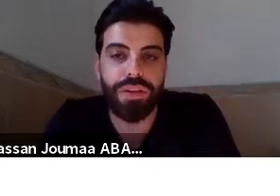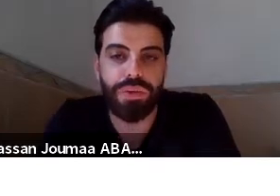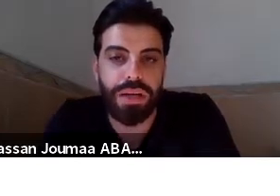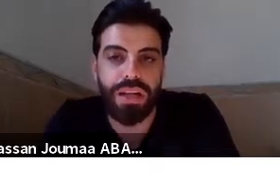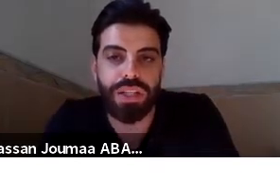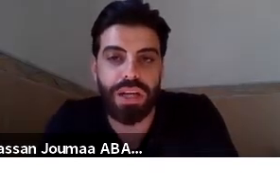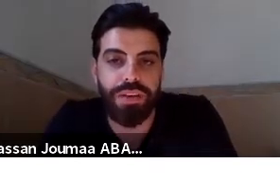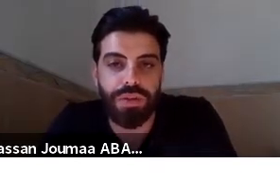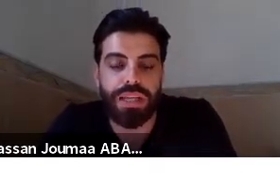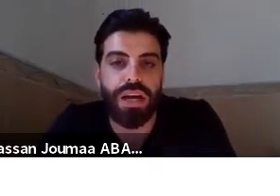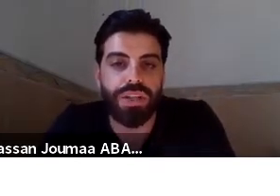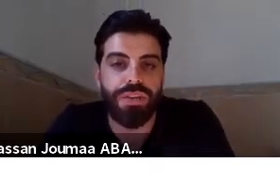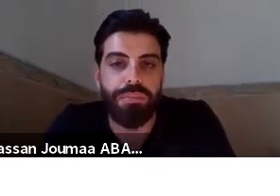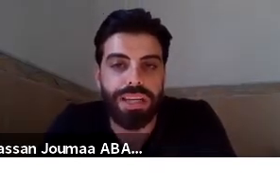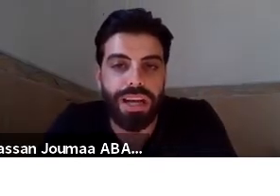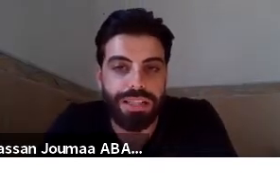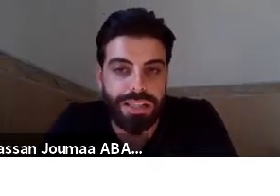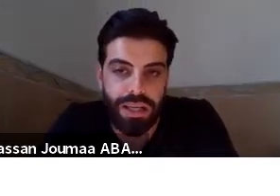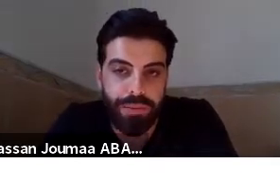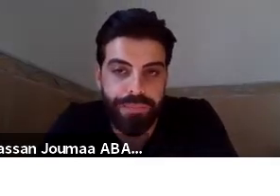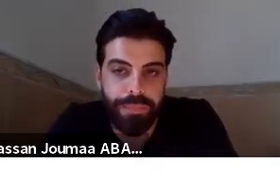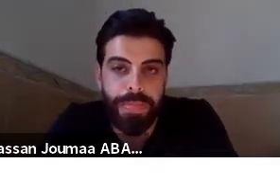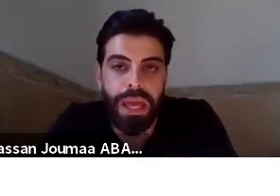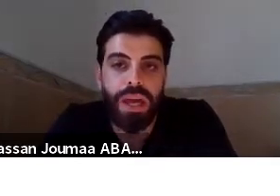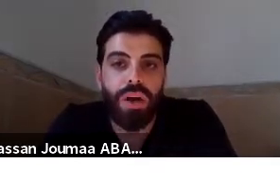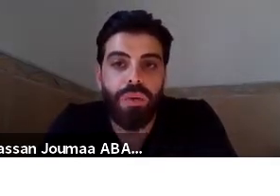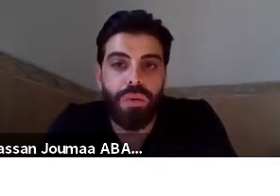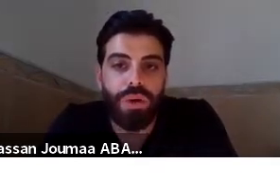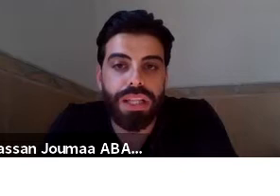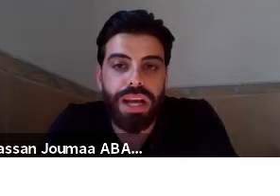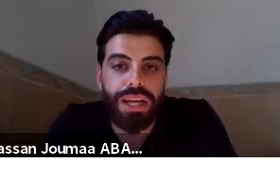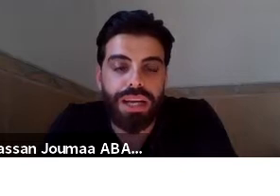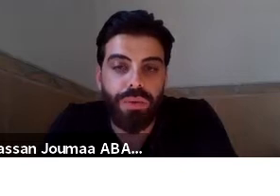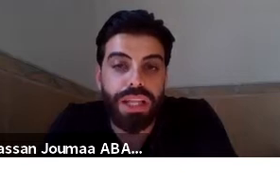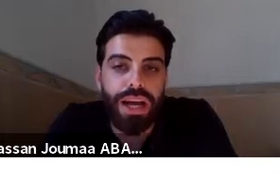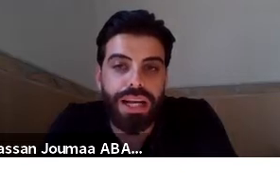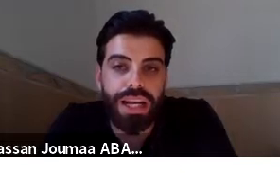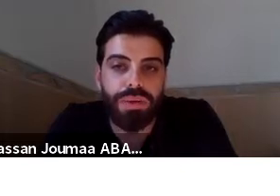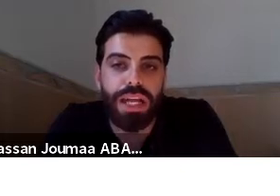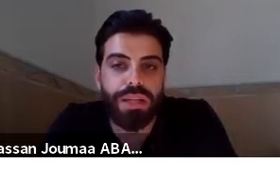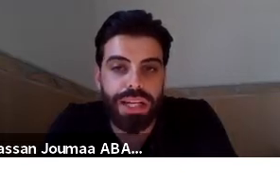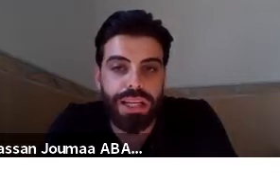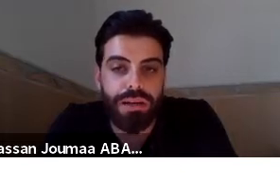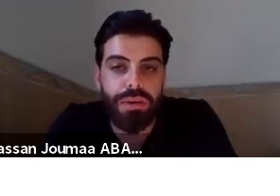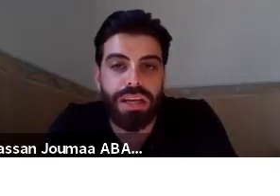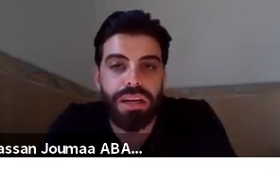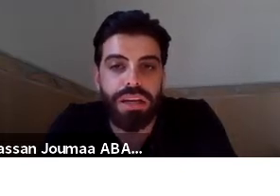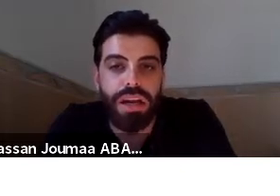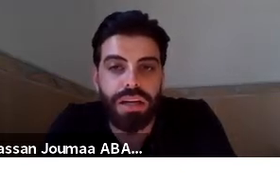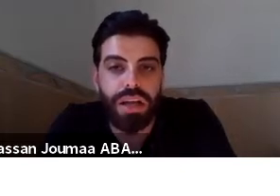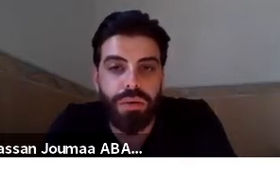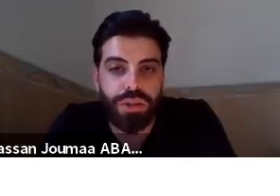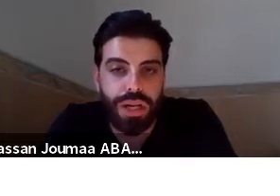2017-2019 في أمريكا اللاتينية. وضع إعلان ودعوة دلهي